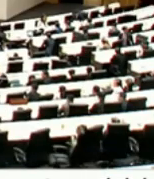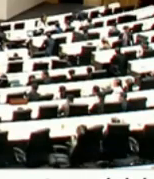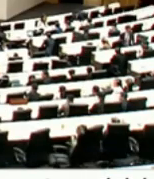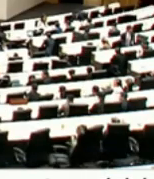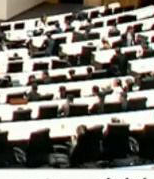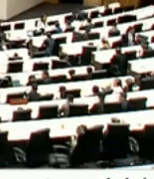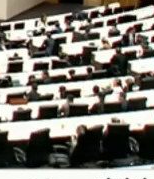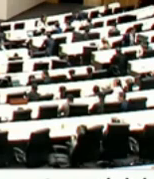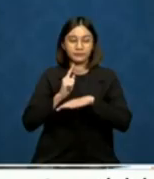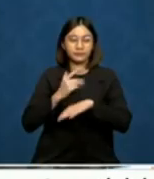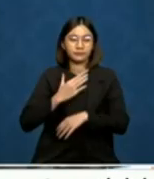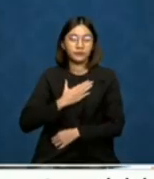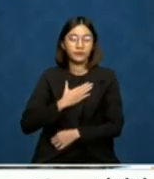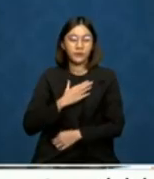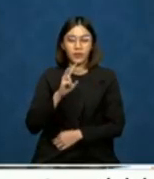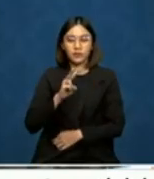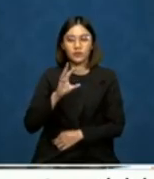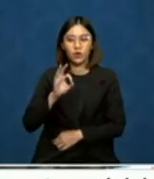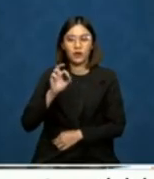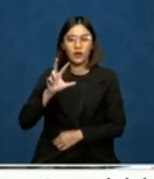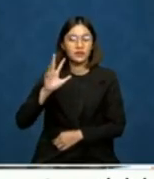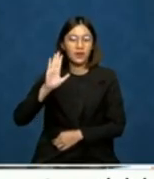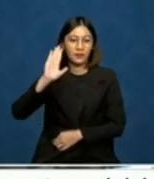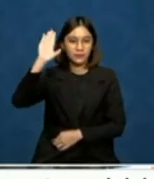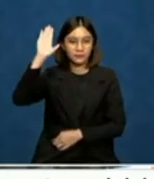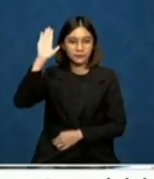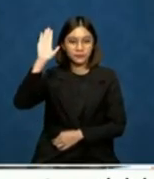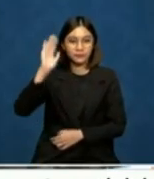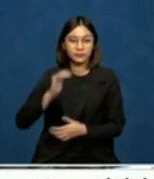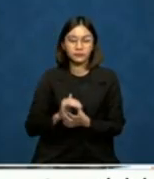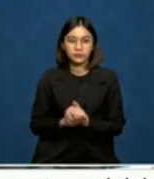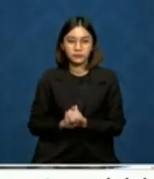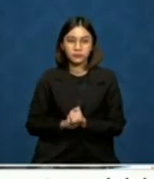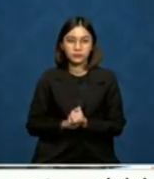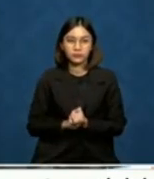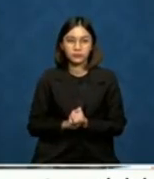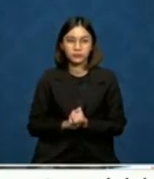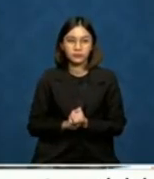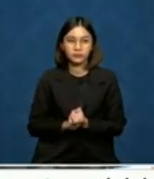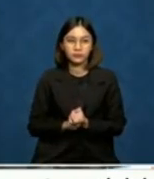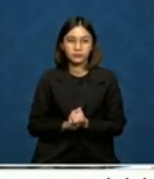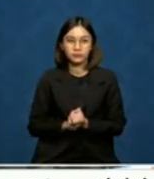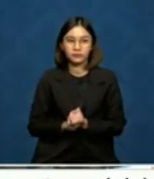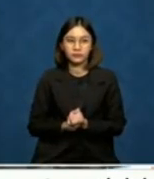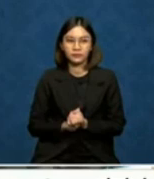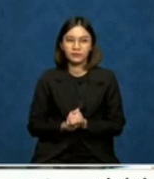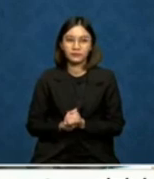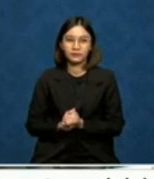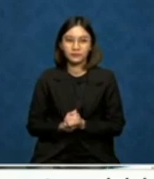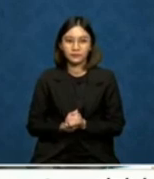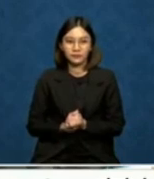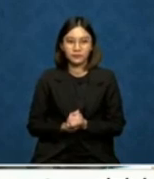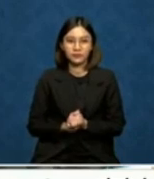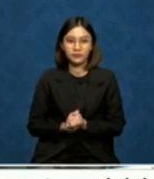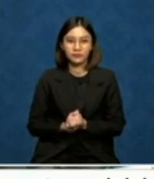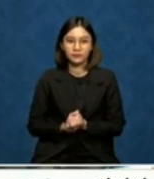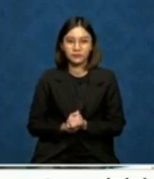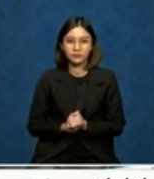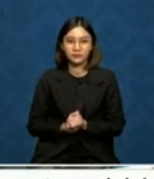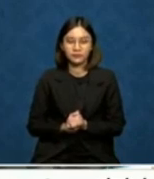ท่านประธานครับผม293แสดงตนครับ 293นะครับแสดงตนครับ